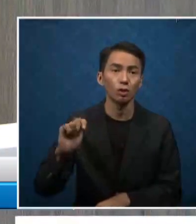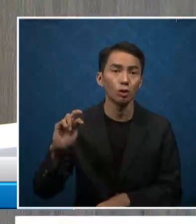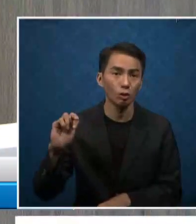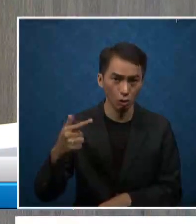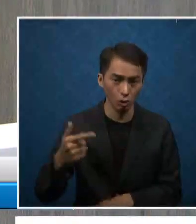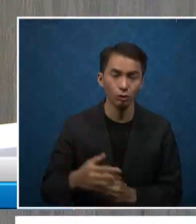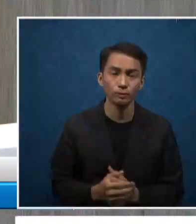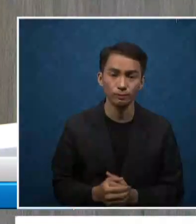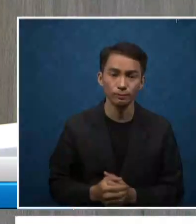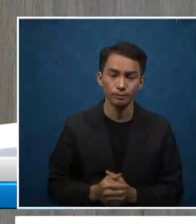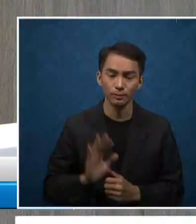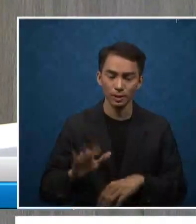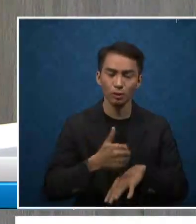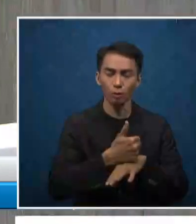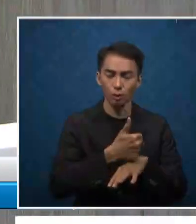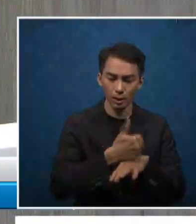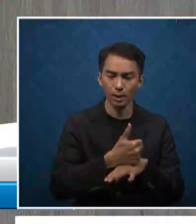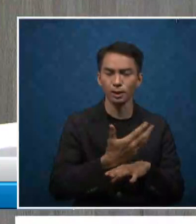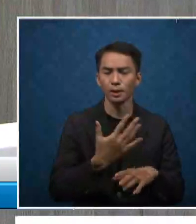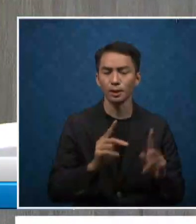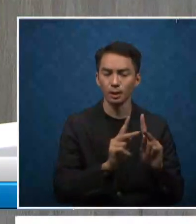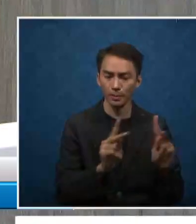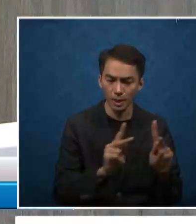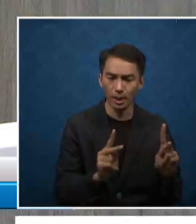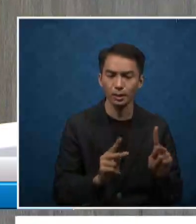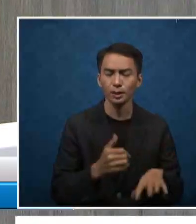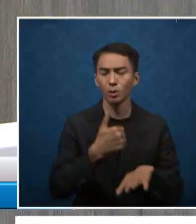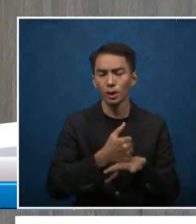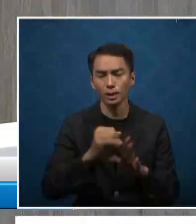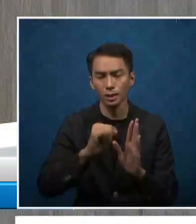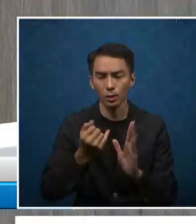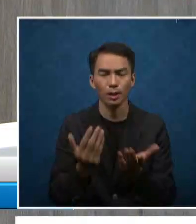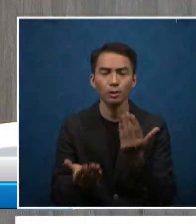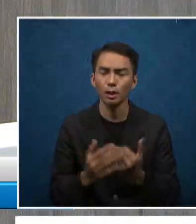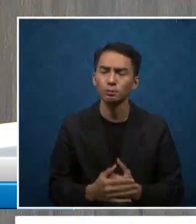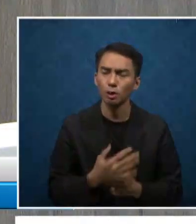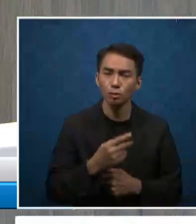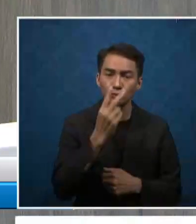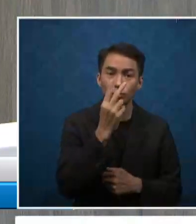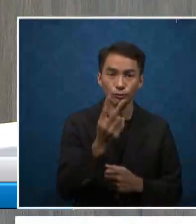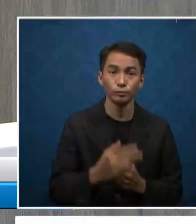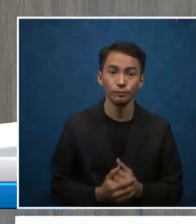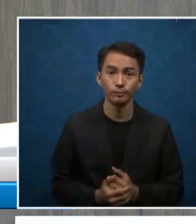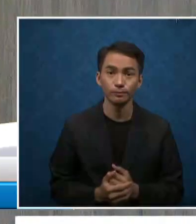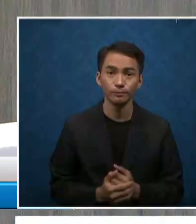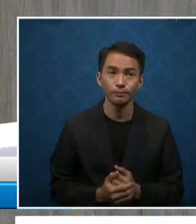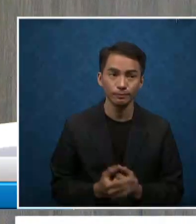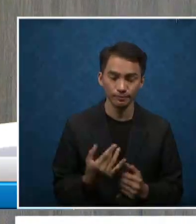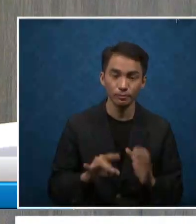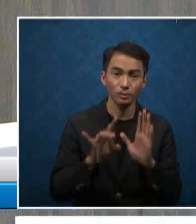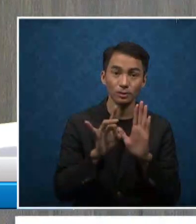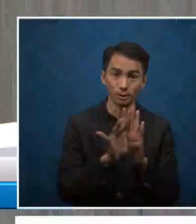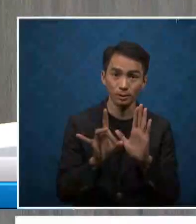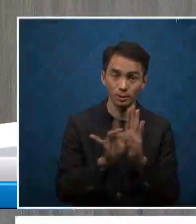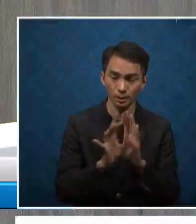ะของท่านผู้ว่าซึ่ ซึเรื่องนี้ก็คงจะตองรอดูต่อไป มีปเดสุท้าย พระเดิบั